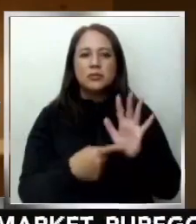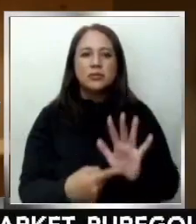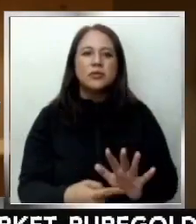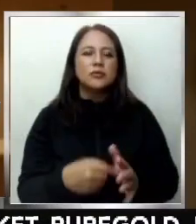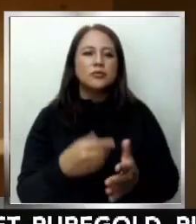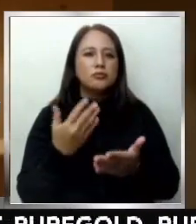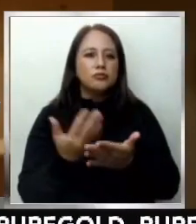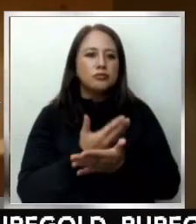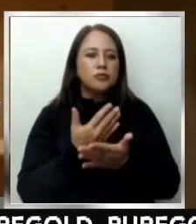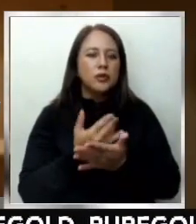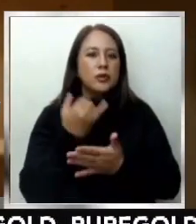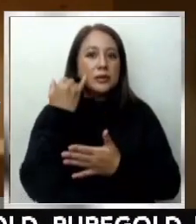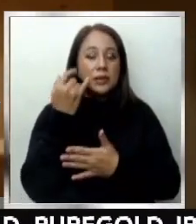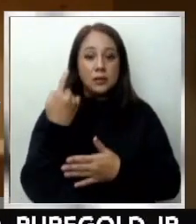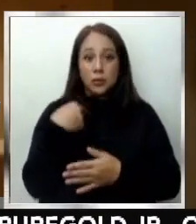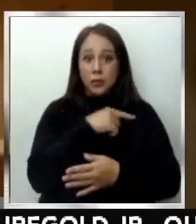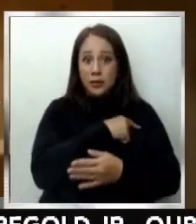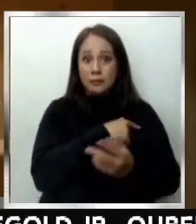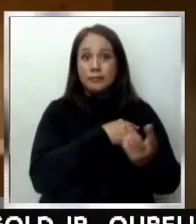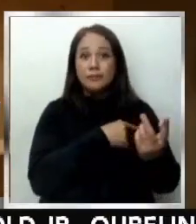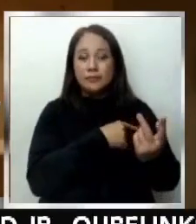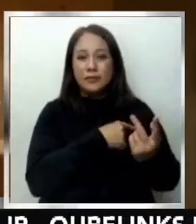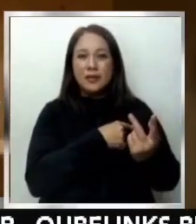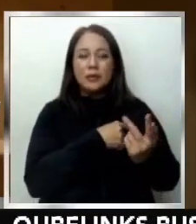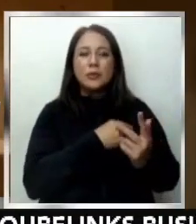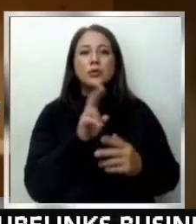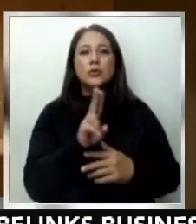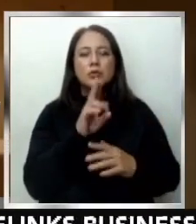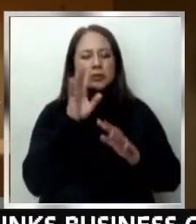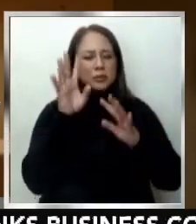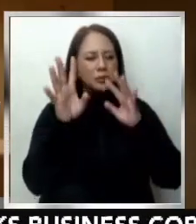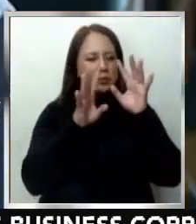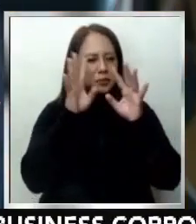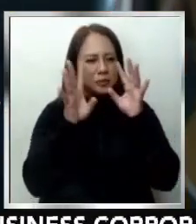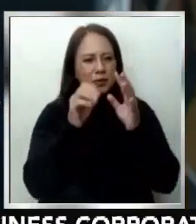kami naman, nagagamit yung creativity namin as an